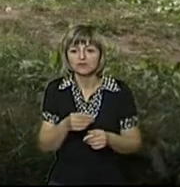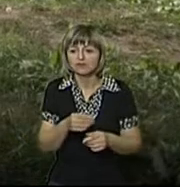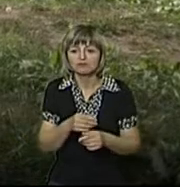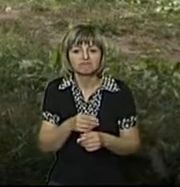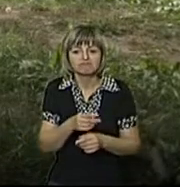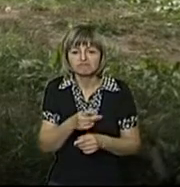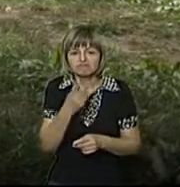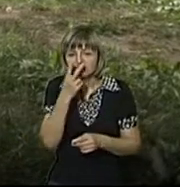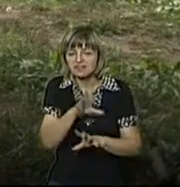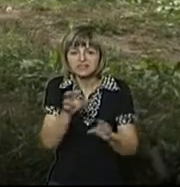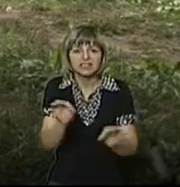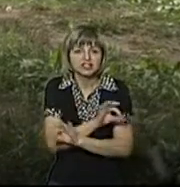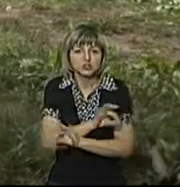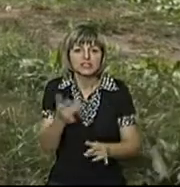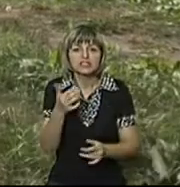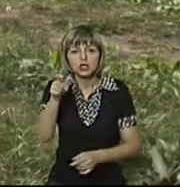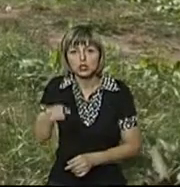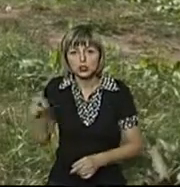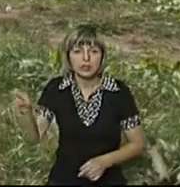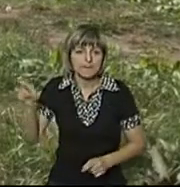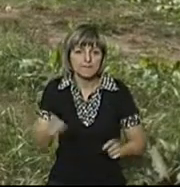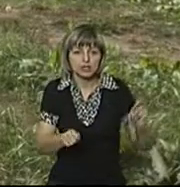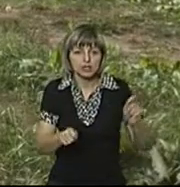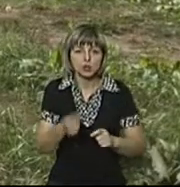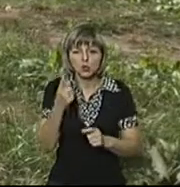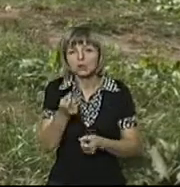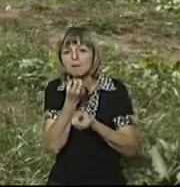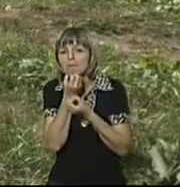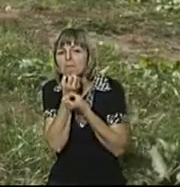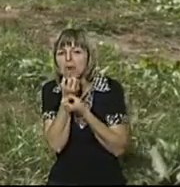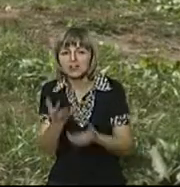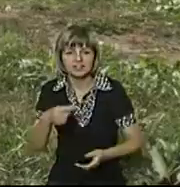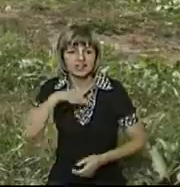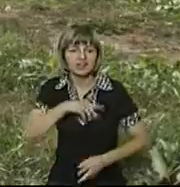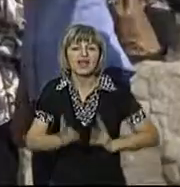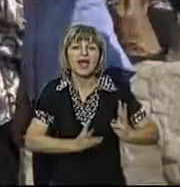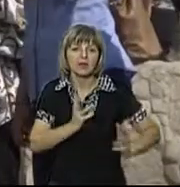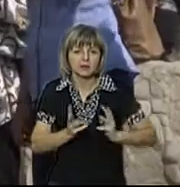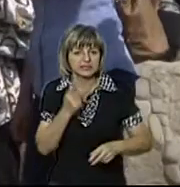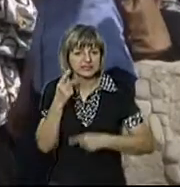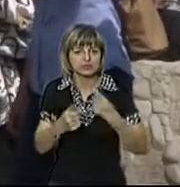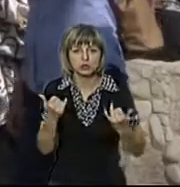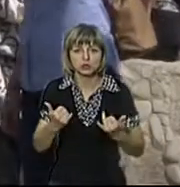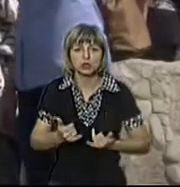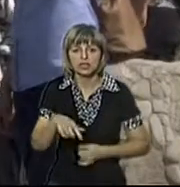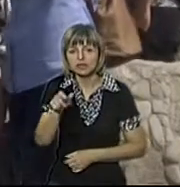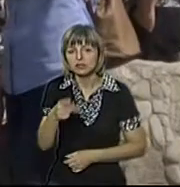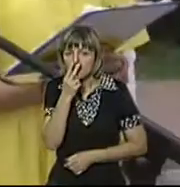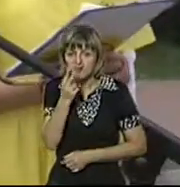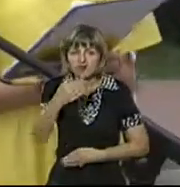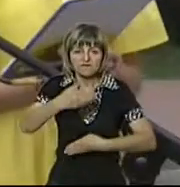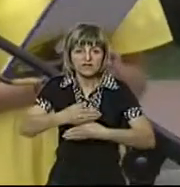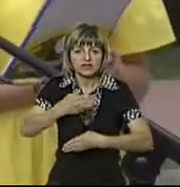роблять чудово. Скільки людей приїжджає до нас. Одні позитивні, у мене емоції завжди. Сьогодні глядачі